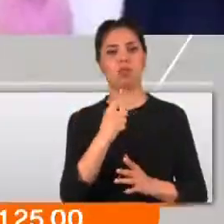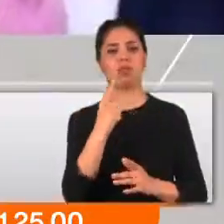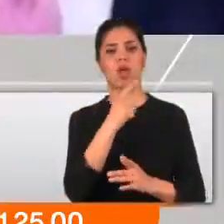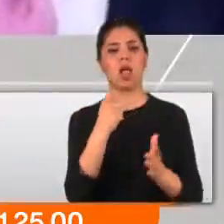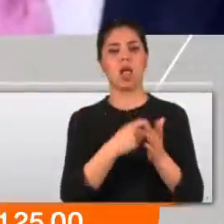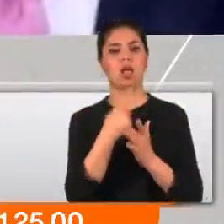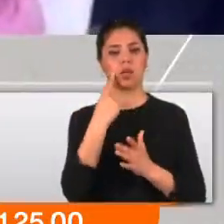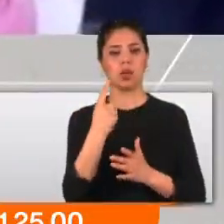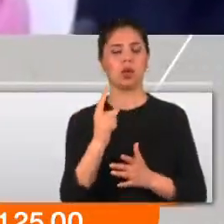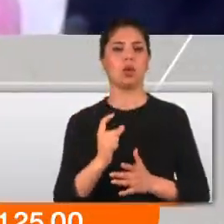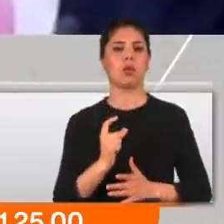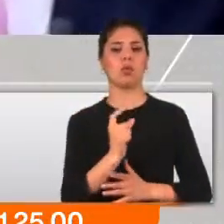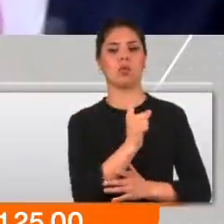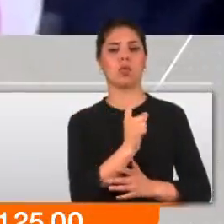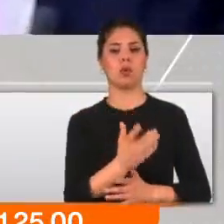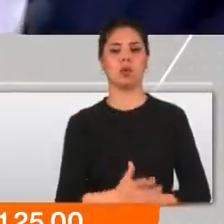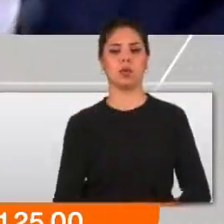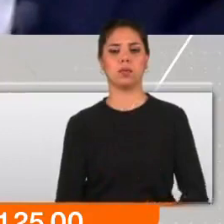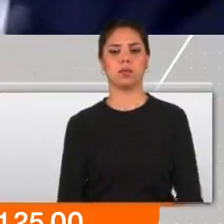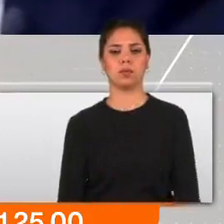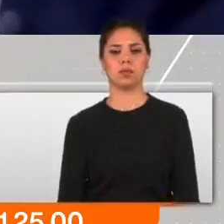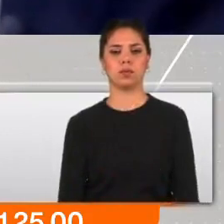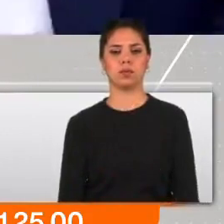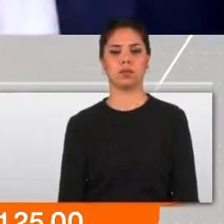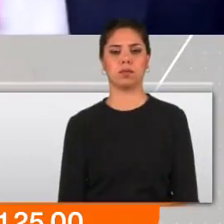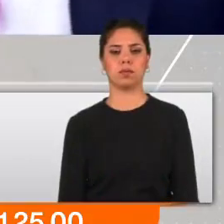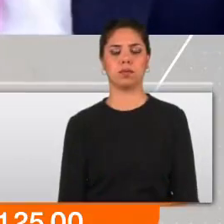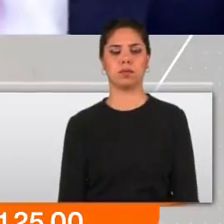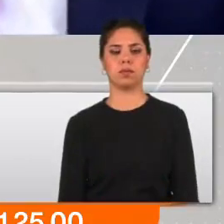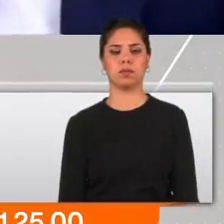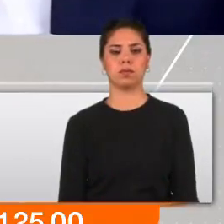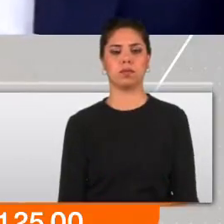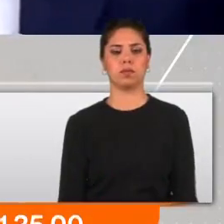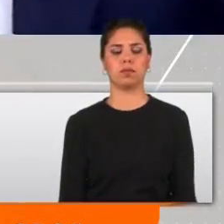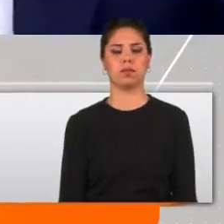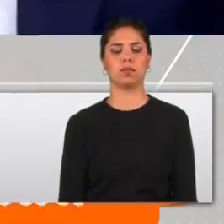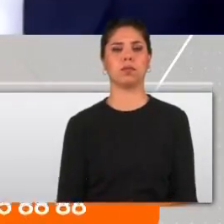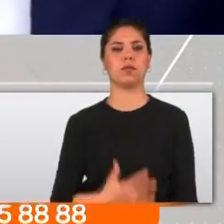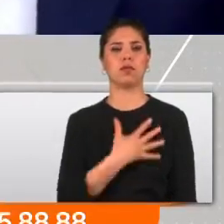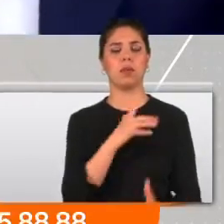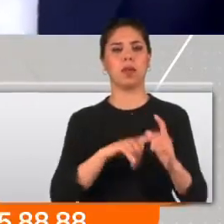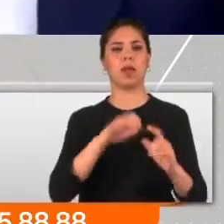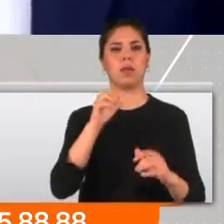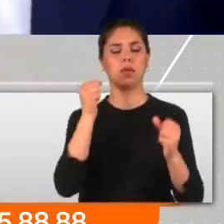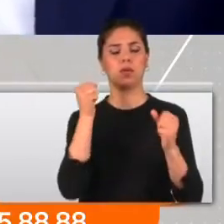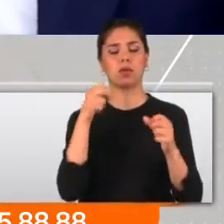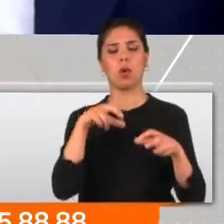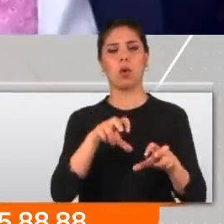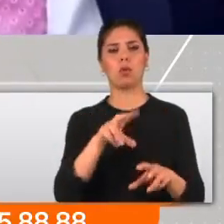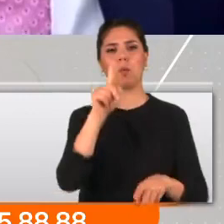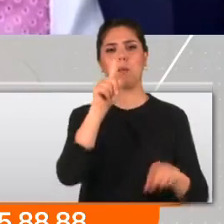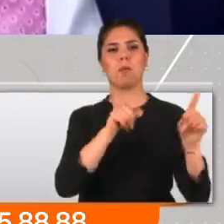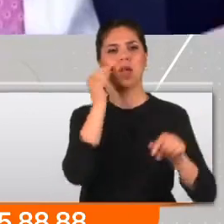uyarmıştı. T'nin trolleri, E'nin trolleri, O'nun trolleri. CHP Genel Merkezi'nde oturuyor bir takım